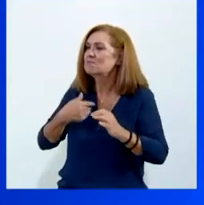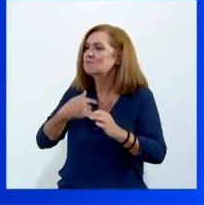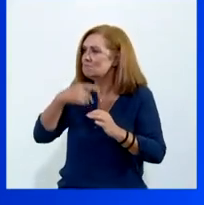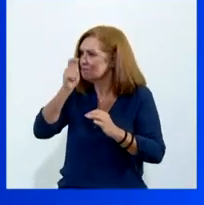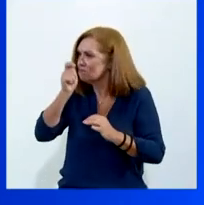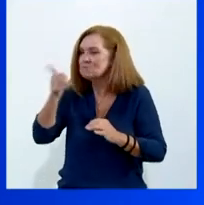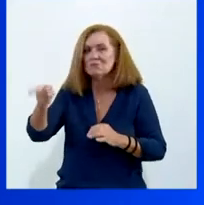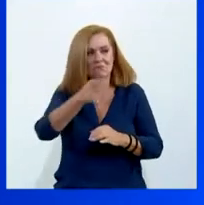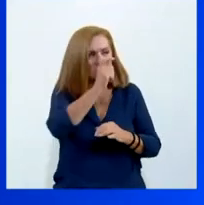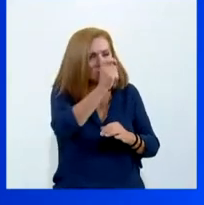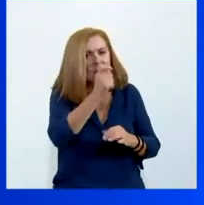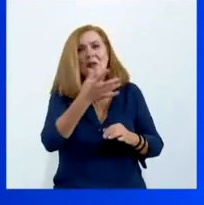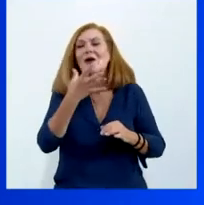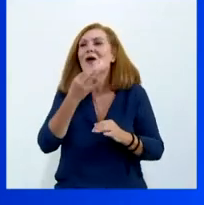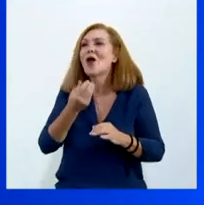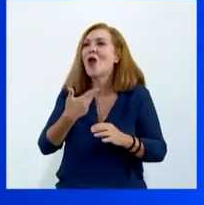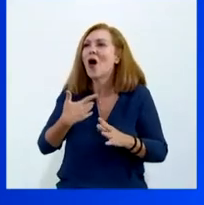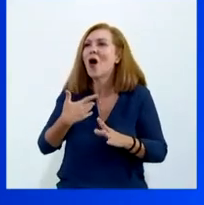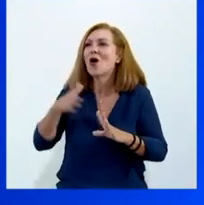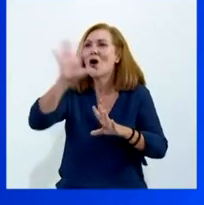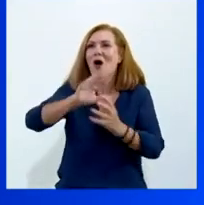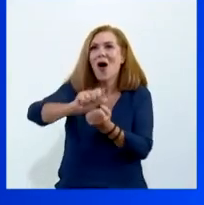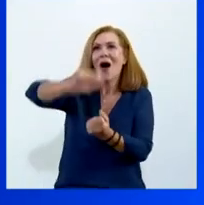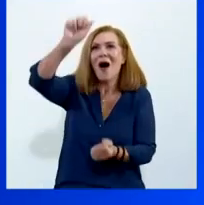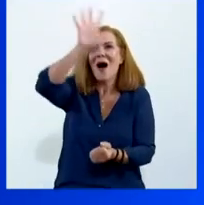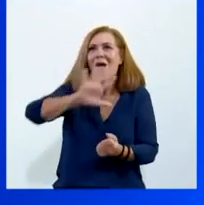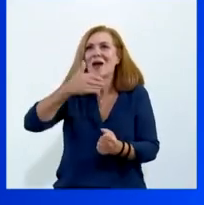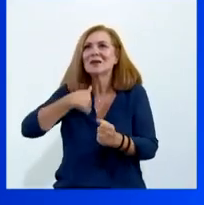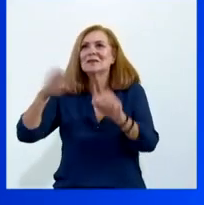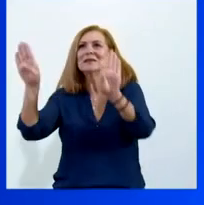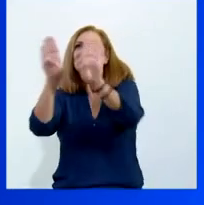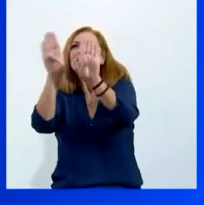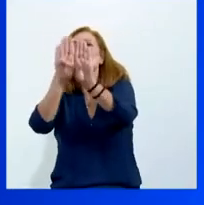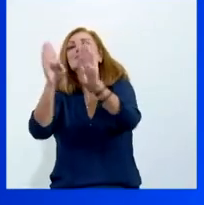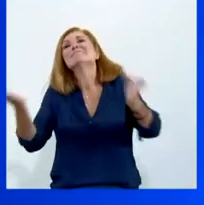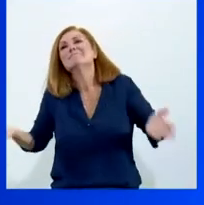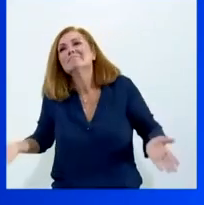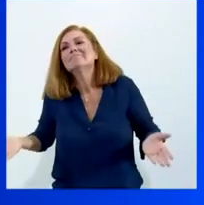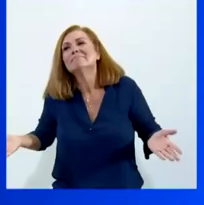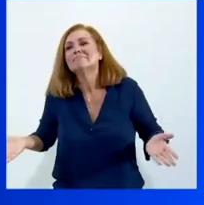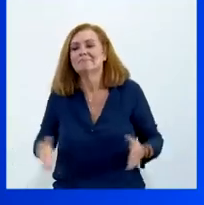είναι καταδικασμένες από τη γεωγραφία να είναι γείτονες.